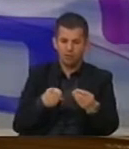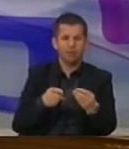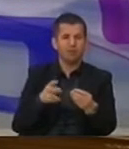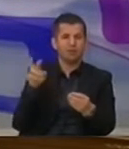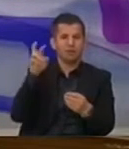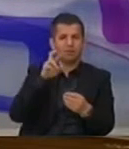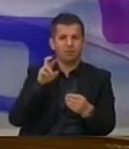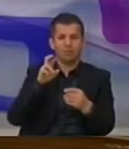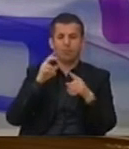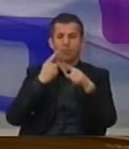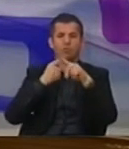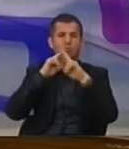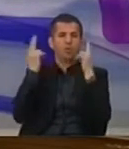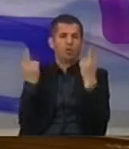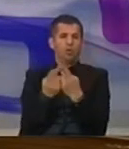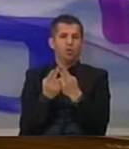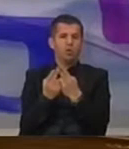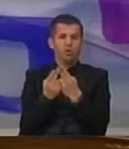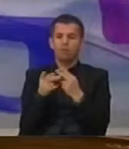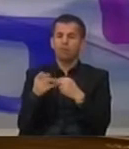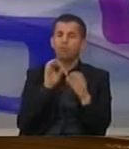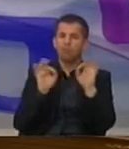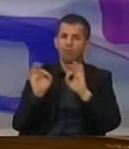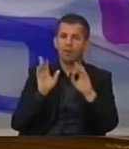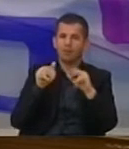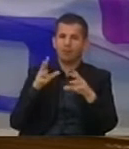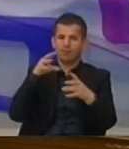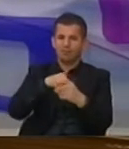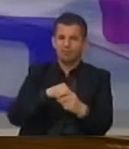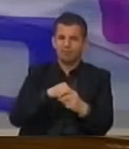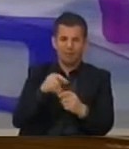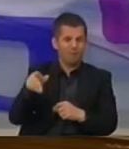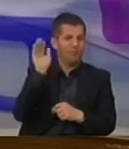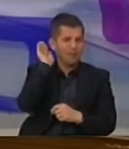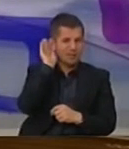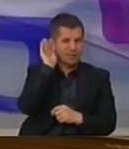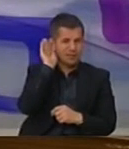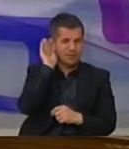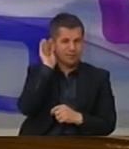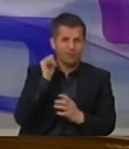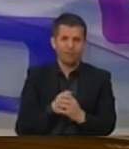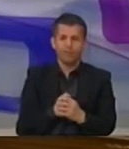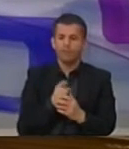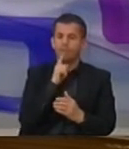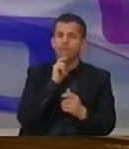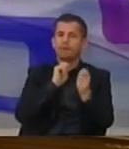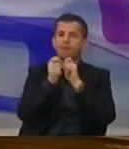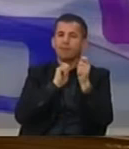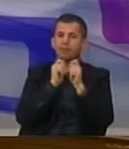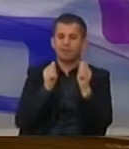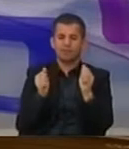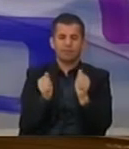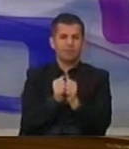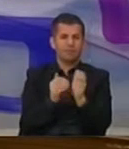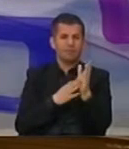dhe globale, gjatë kësaj kohe janë bërë përgatitje intenzive brenda ministrisë për zbatimin e marrëveshjes së